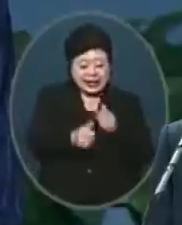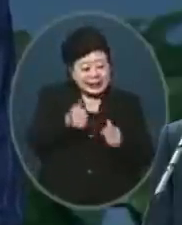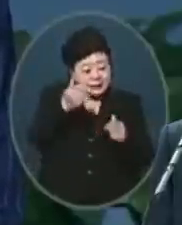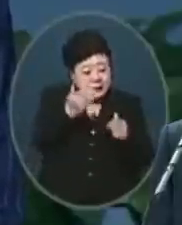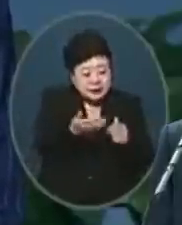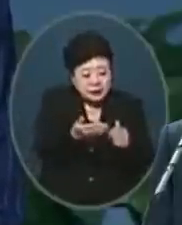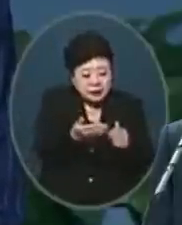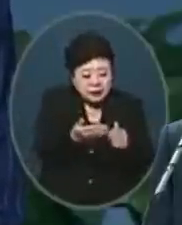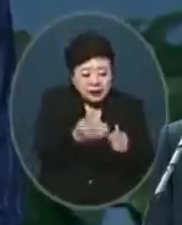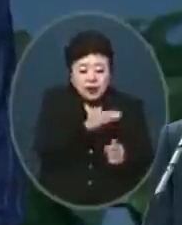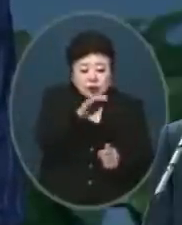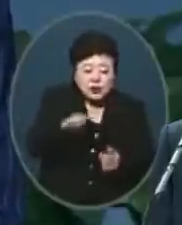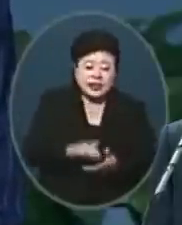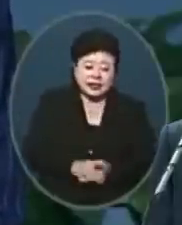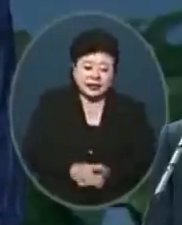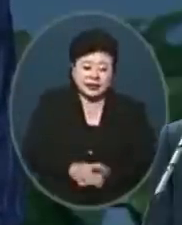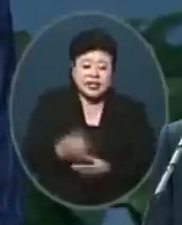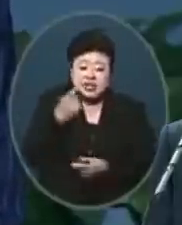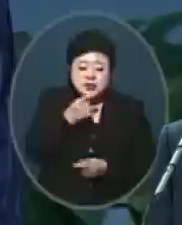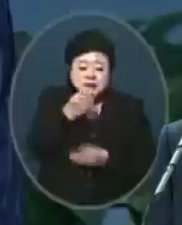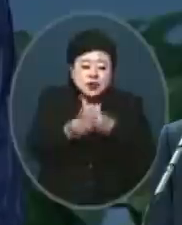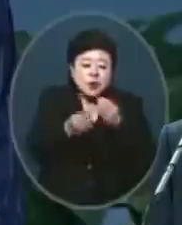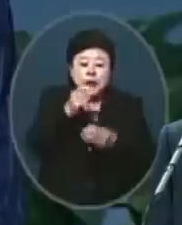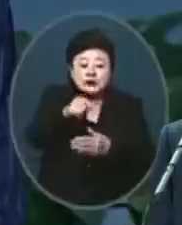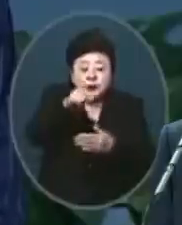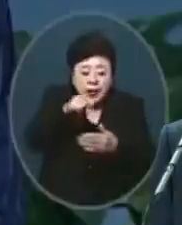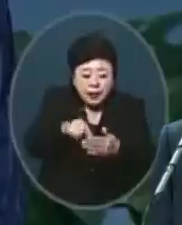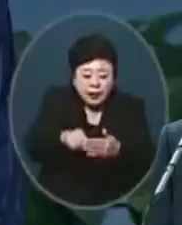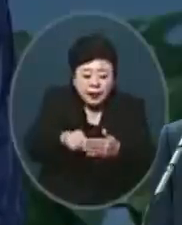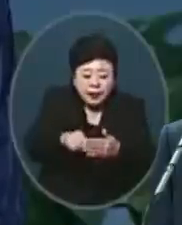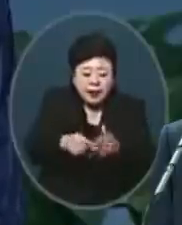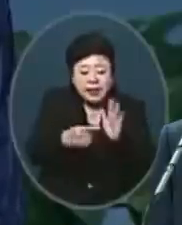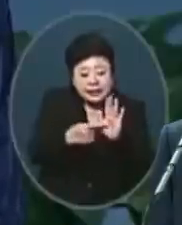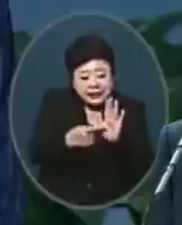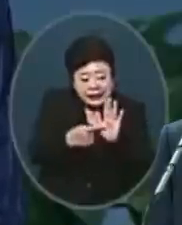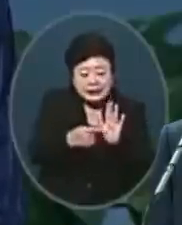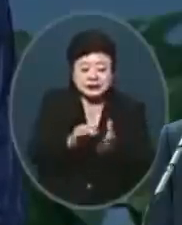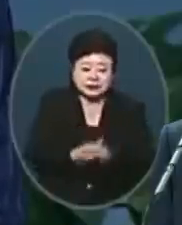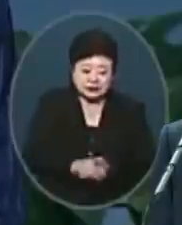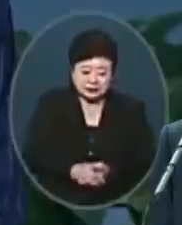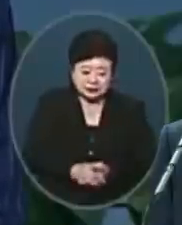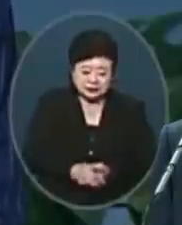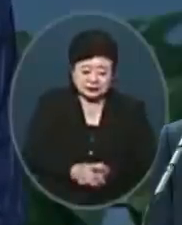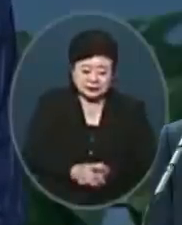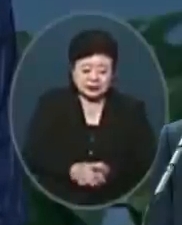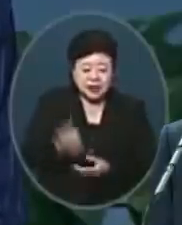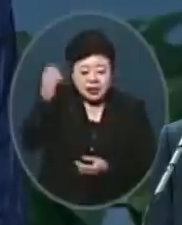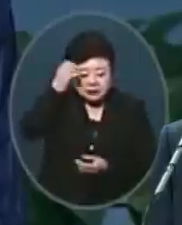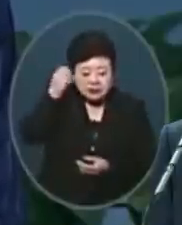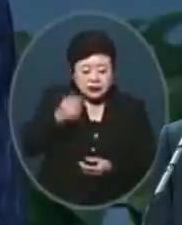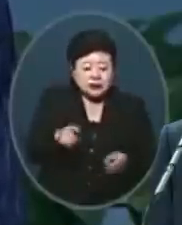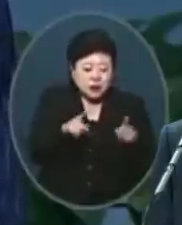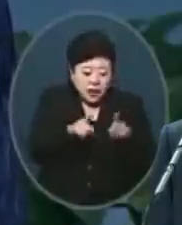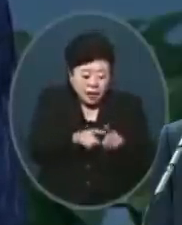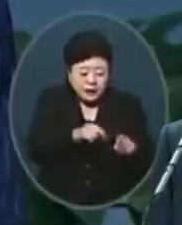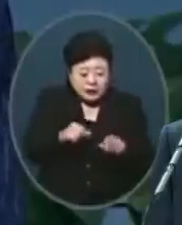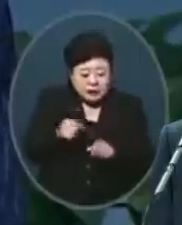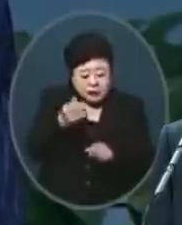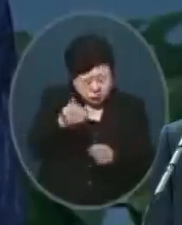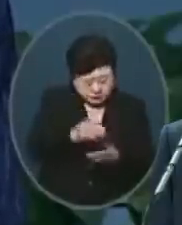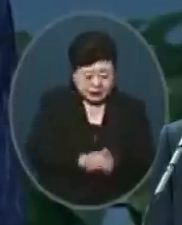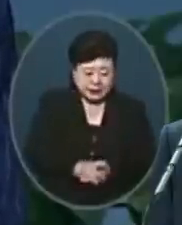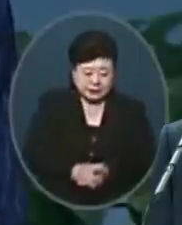하나님께서 우리의 입술의 고백 속에 나타나셔서 성령으로 같이 역사해 주시는